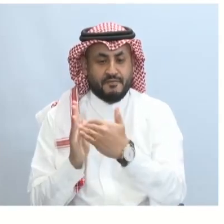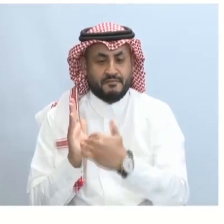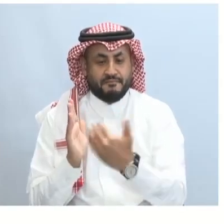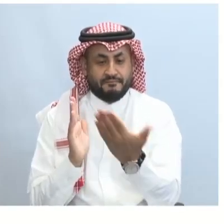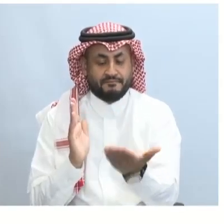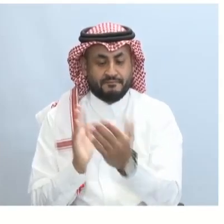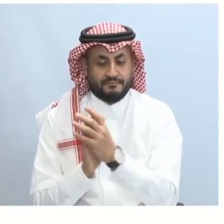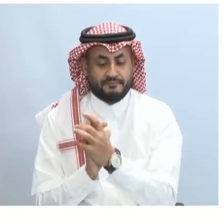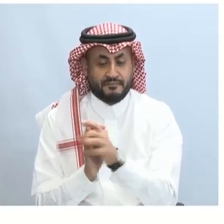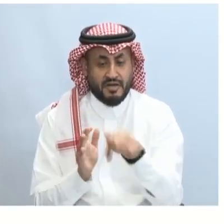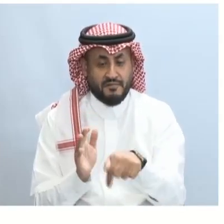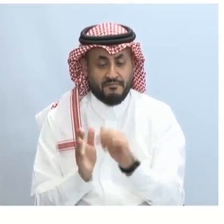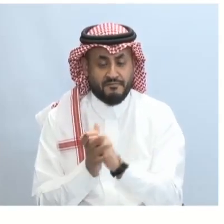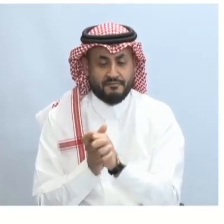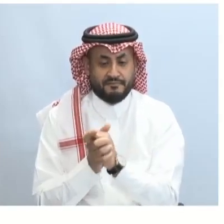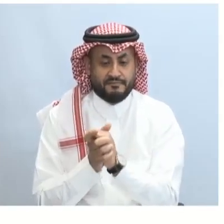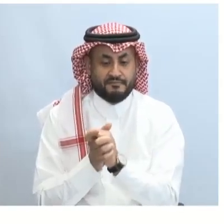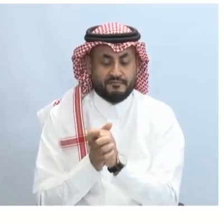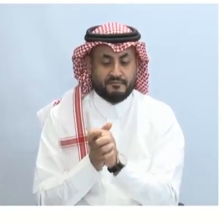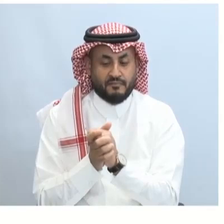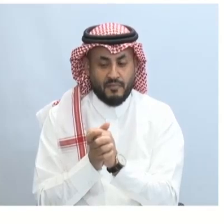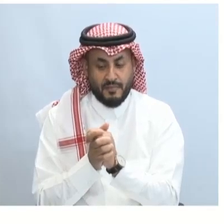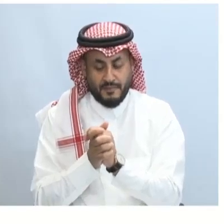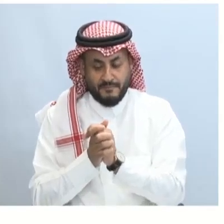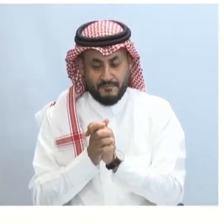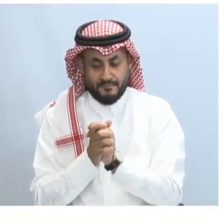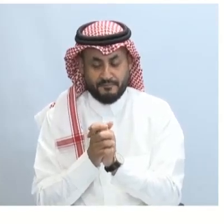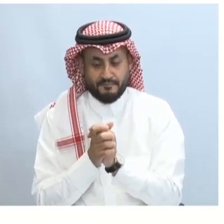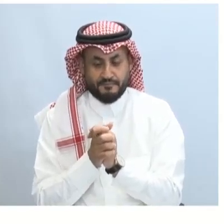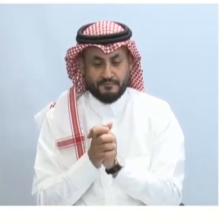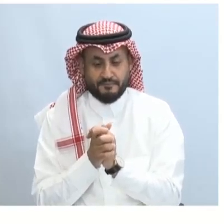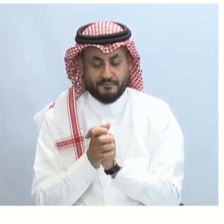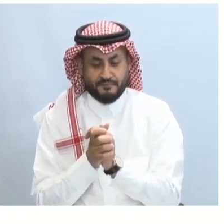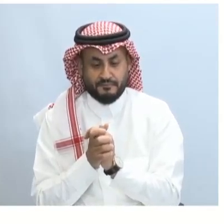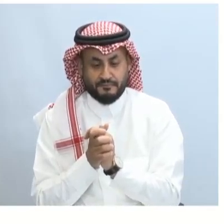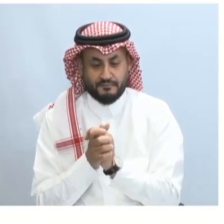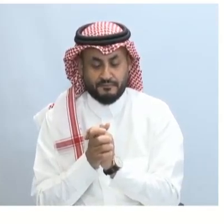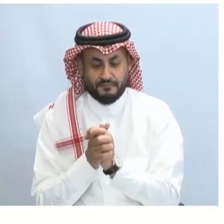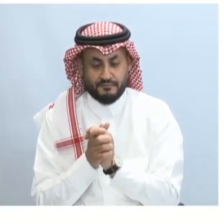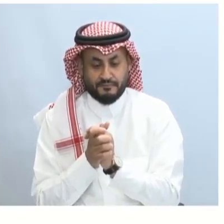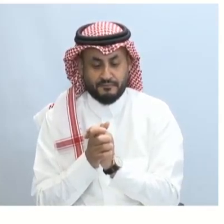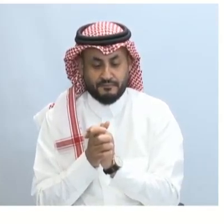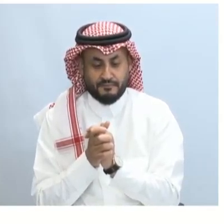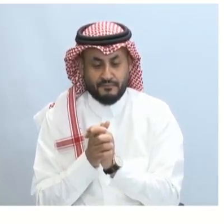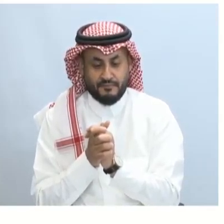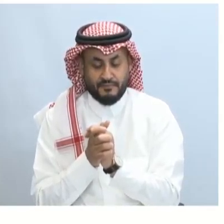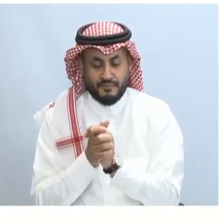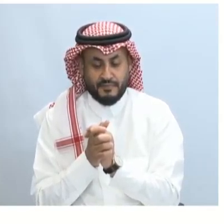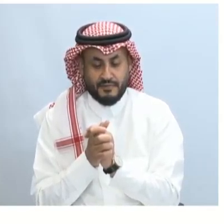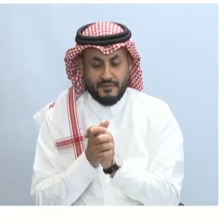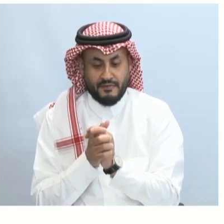وبعد ان تعرفنا على فقرات الدرس الماضي جزء من فقرات الدرس الماضي تعالوا نتعرف على فقراتي درس